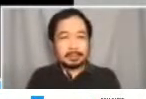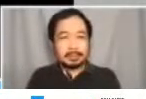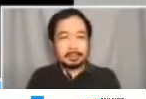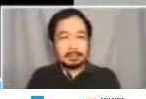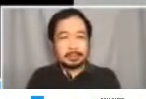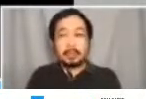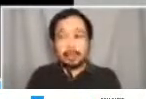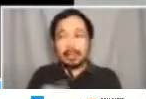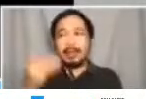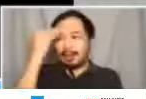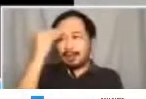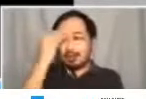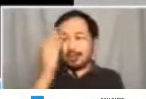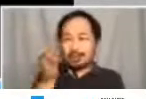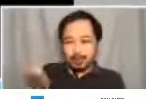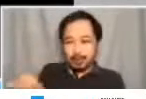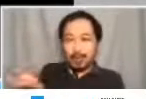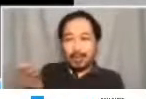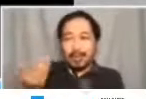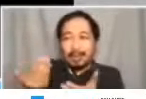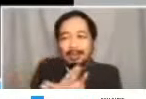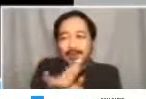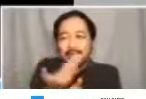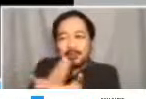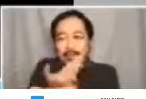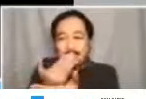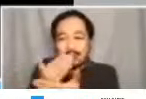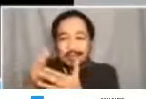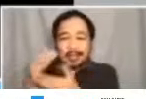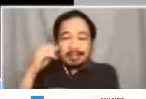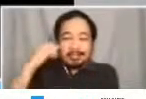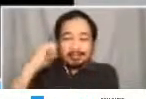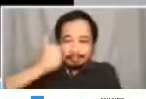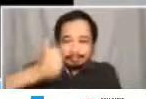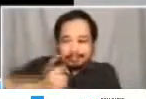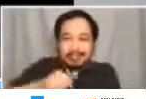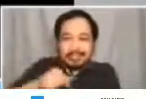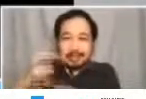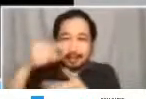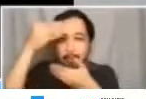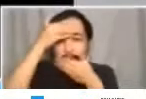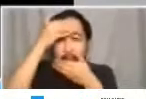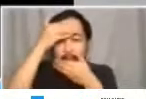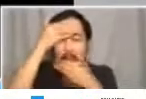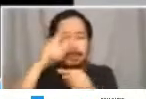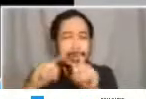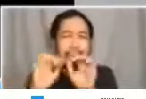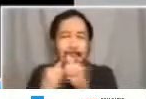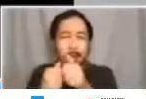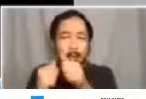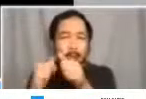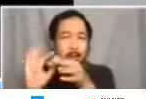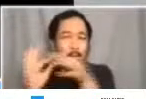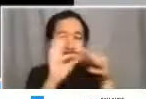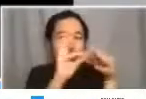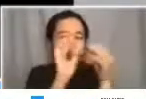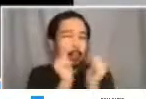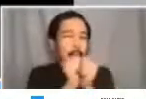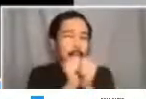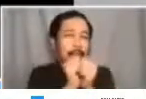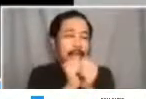because of the lockdown, meron din tayong mga kababayan na nawala ng trabaho, so they have been asking